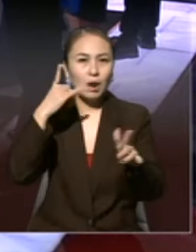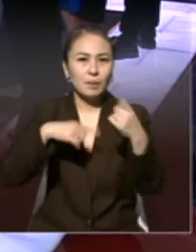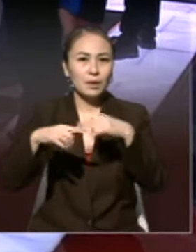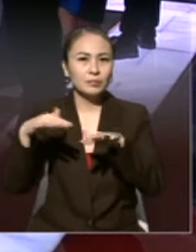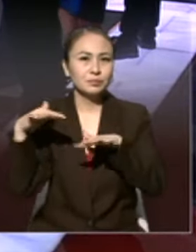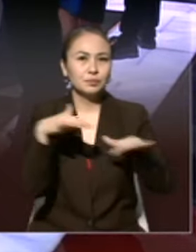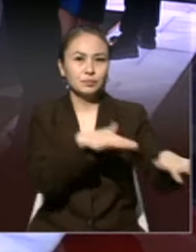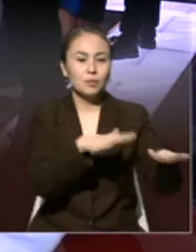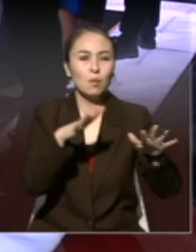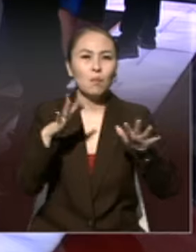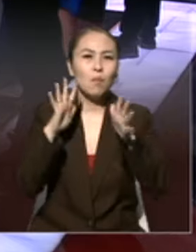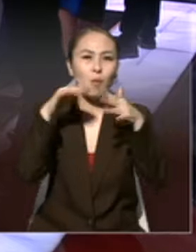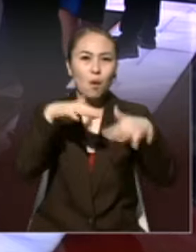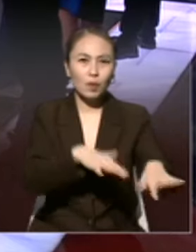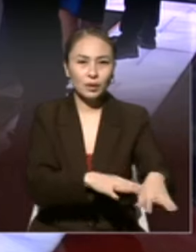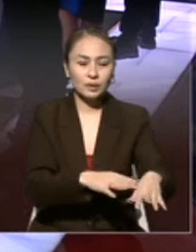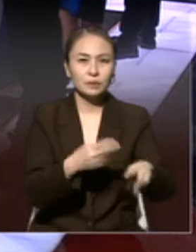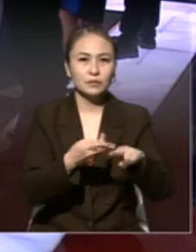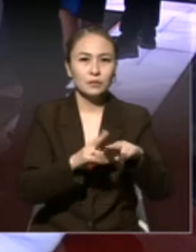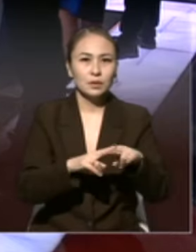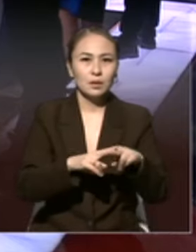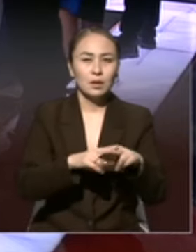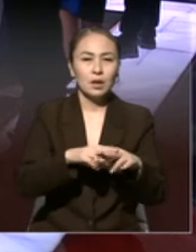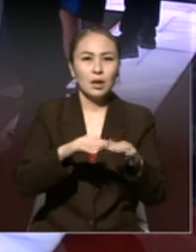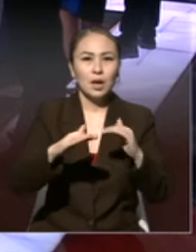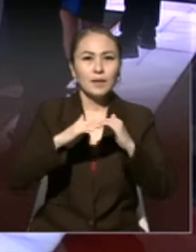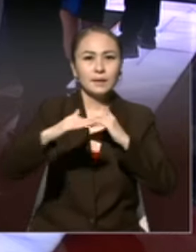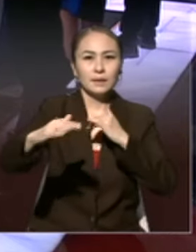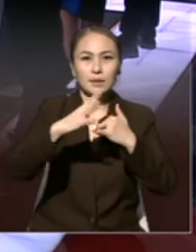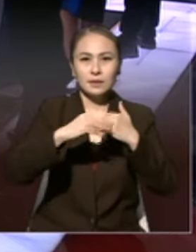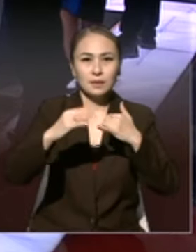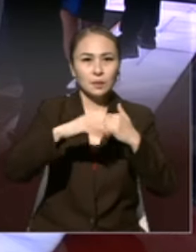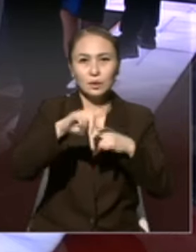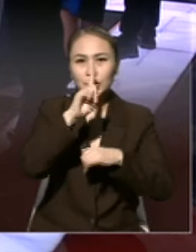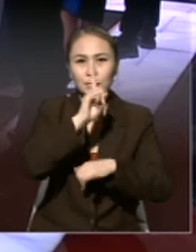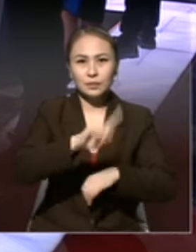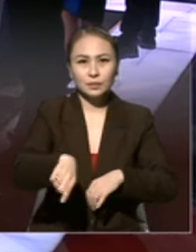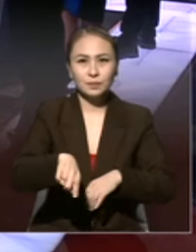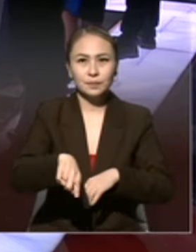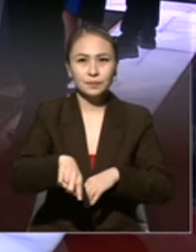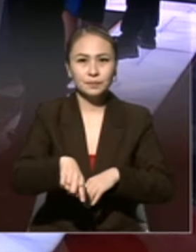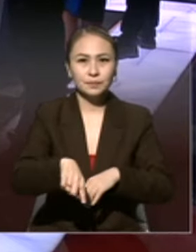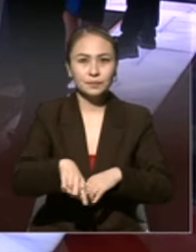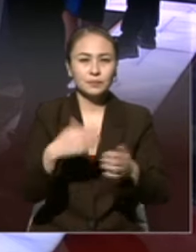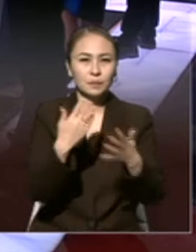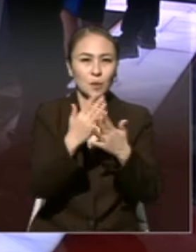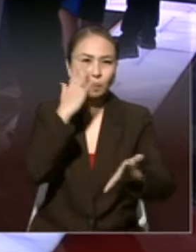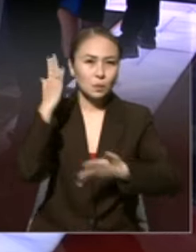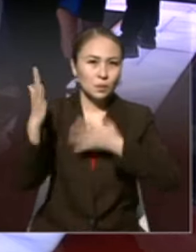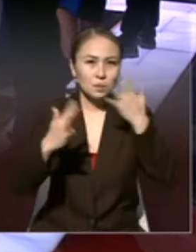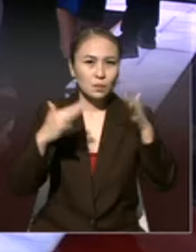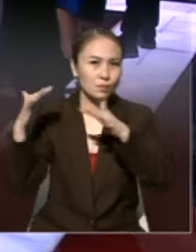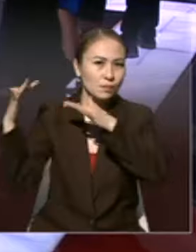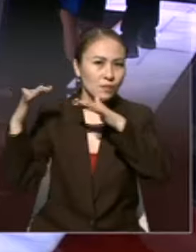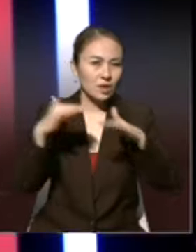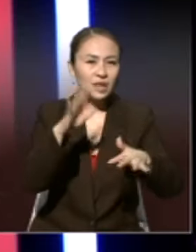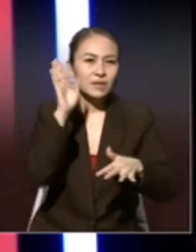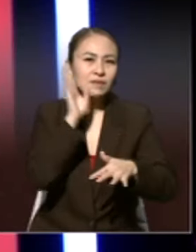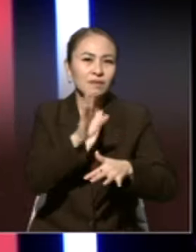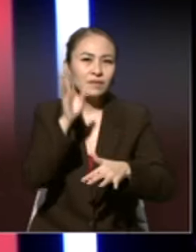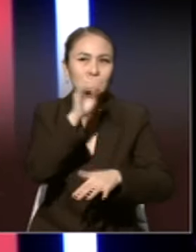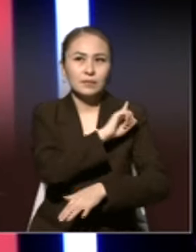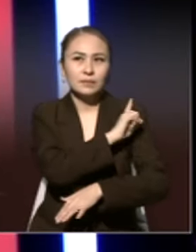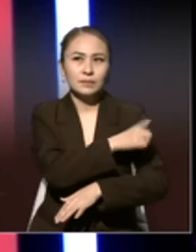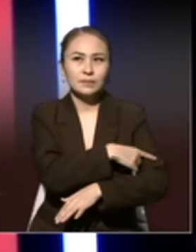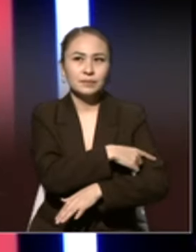екен. Сонда су жер бетінде бүйтіп жүрмейді. Яғни қарапайым сөзбен айтқанда, цунами келді, қаланың үстін басып келе жатыр, мынандай